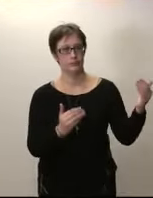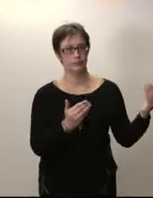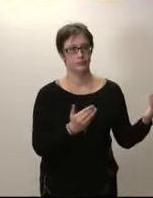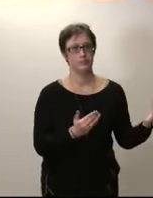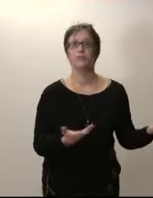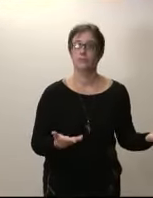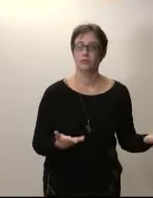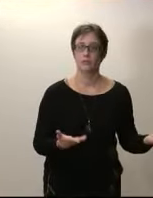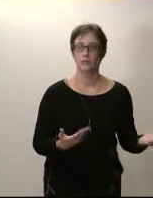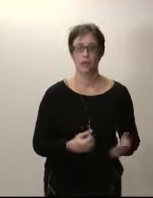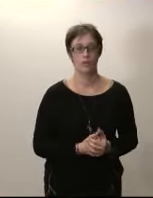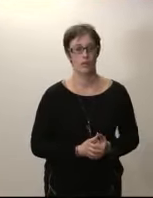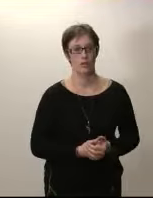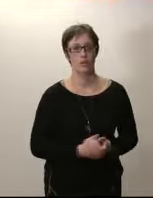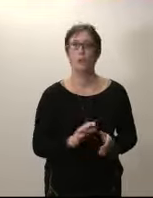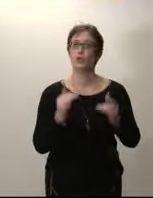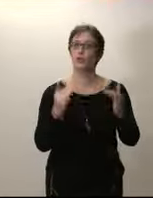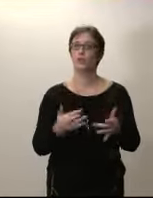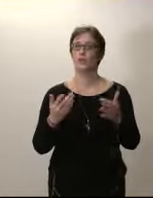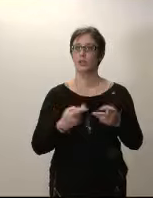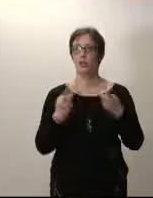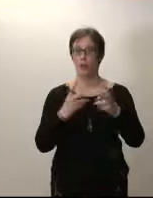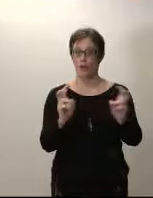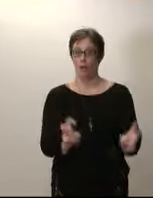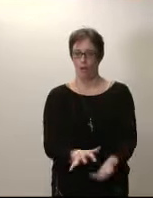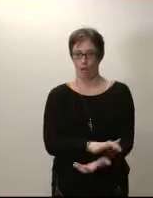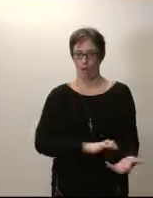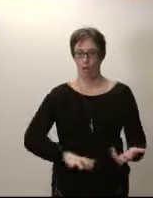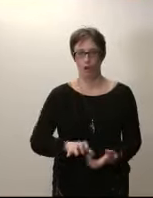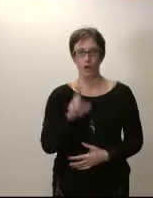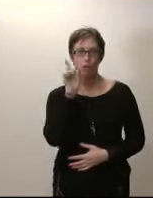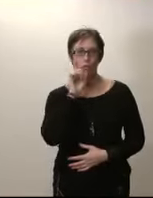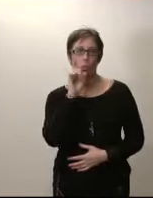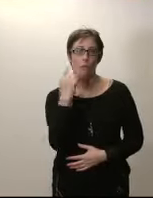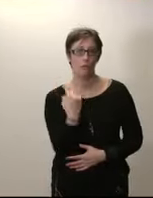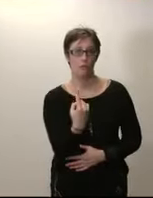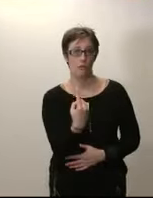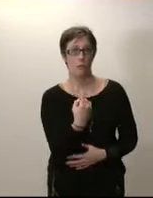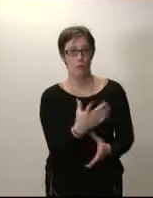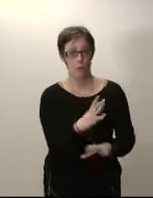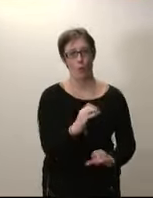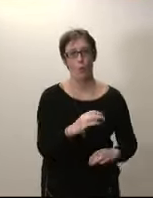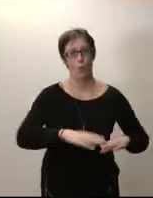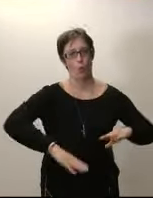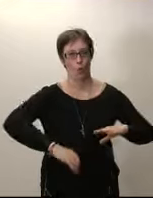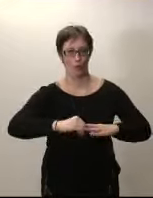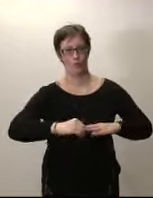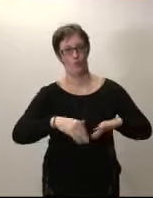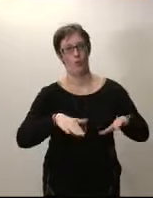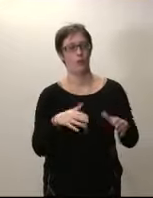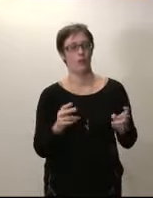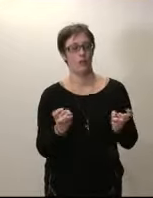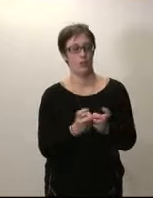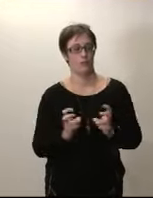voilà, ce n'était pas le fait qu'on annonçait des chiffres désastreux. C'est parce que vous l'avez compensé en augmentant les... Voilà. Donc juste une remarque au